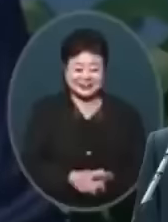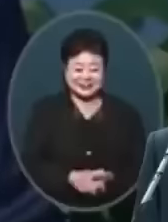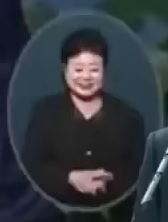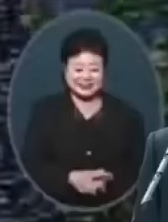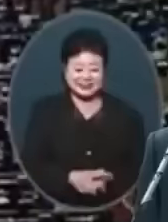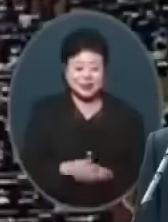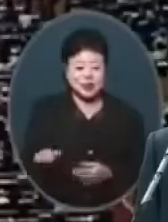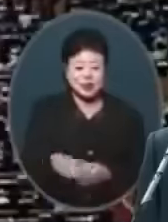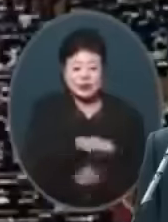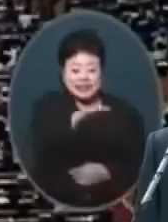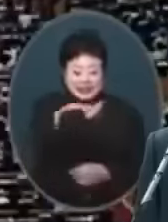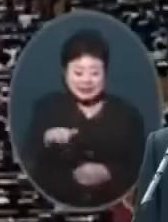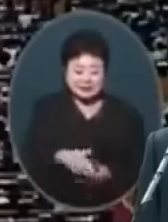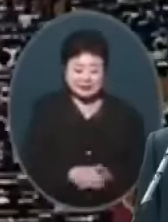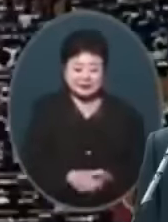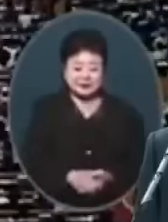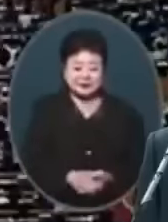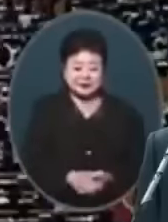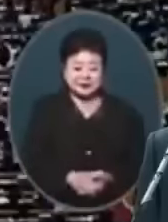우리